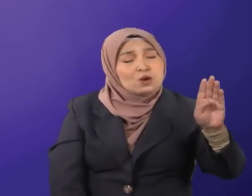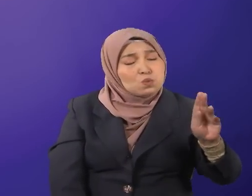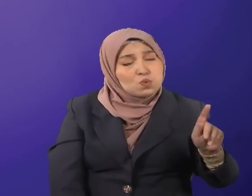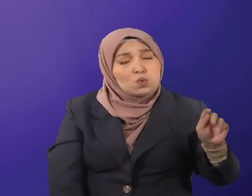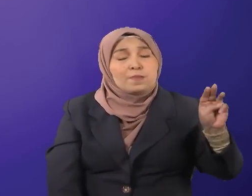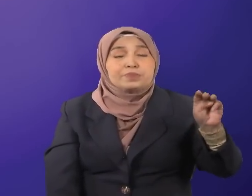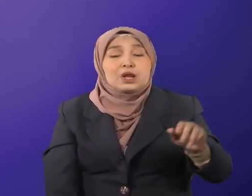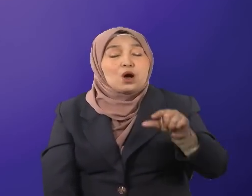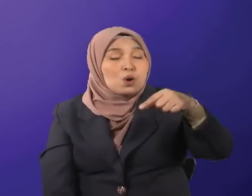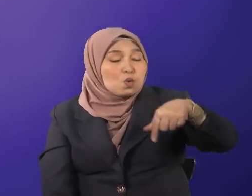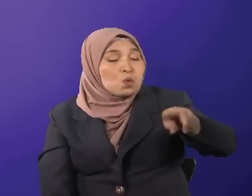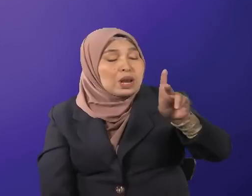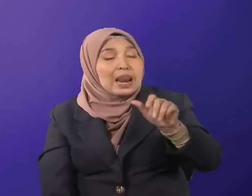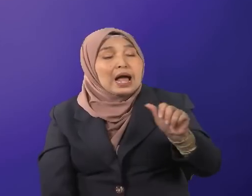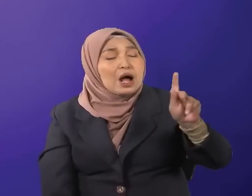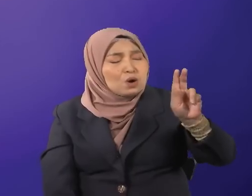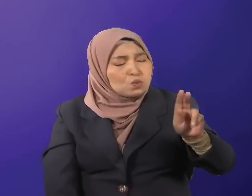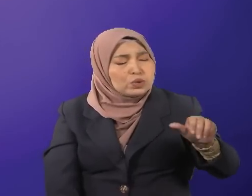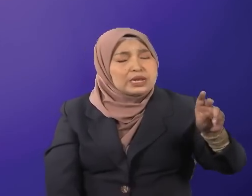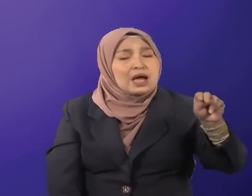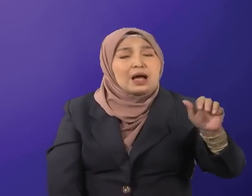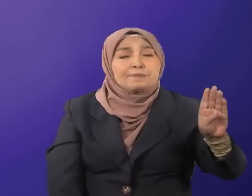a'unabbi'ukum. Cuba. Qul